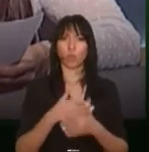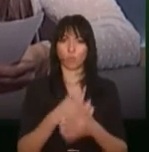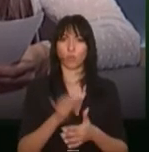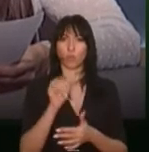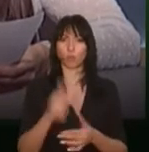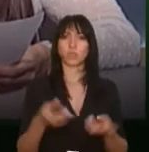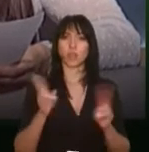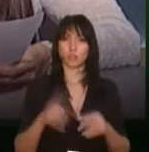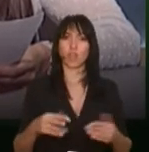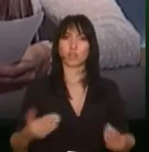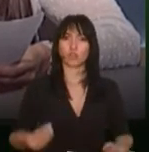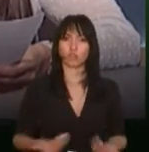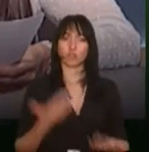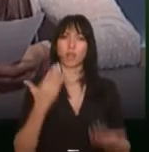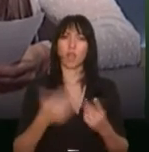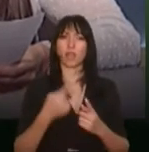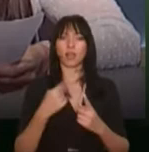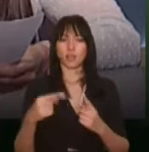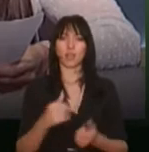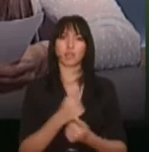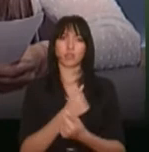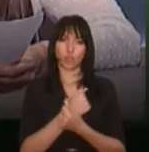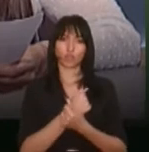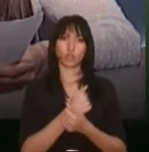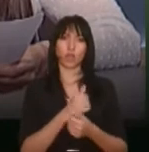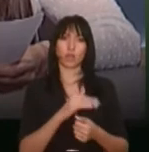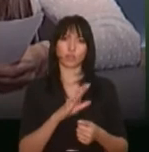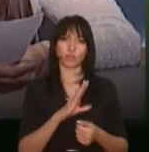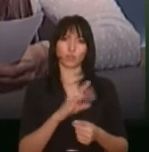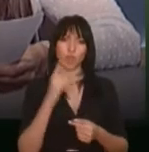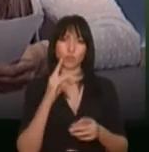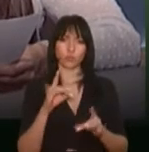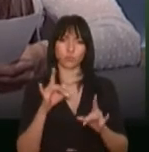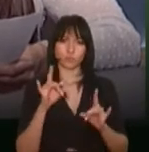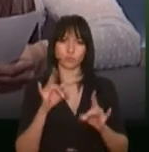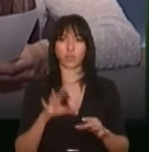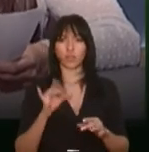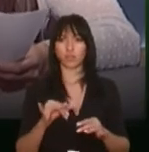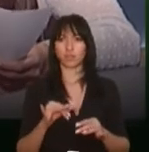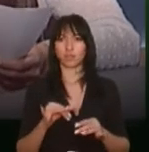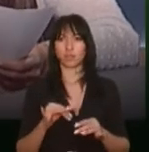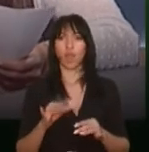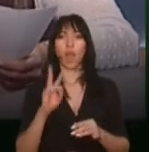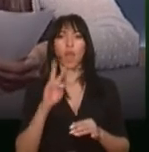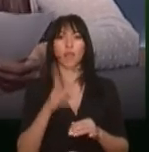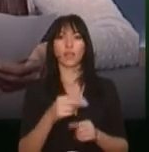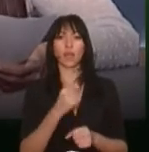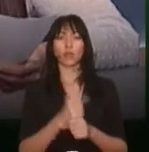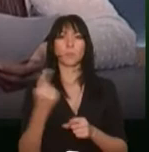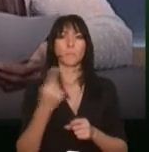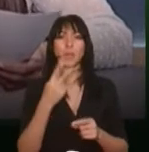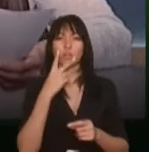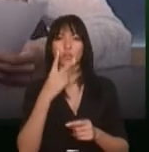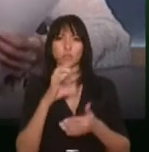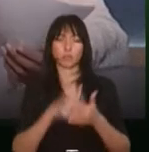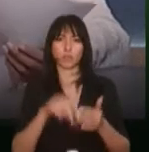залишаються жити, але є, на жаль, і серед дорослих, і серед дітей випадки летальні. Як тоді діяти, які перші ознаки, що